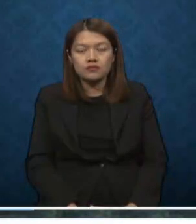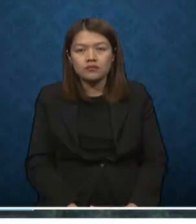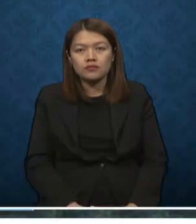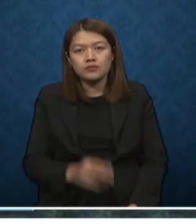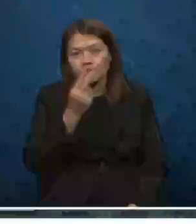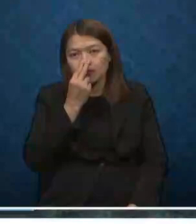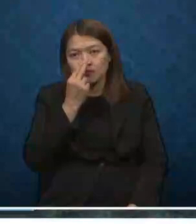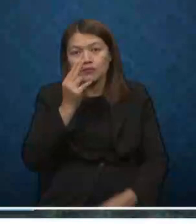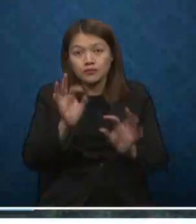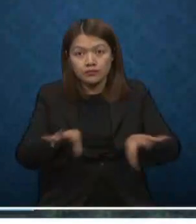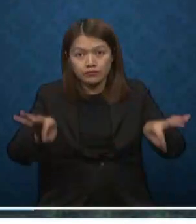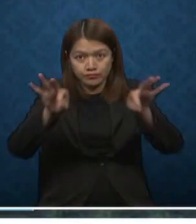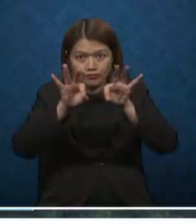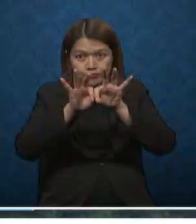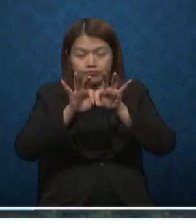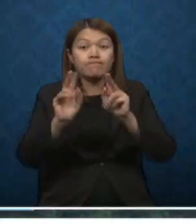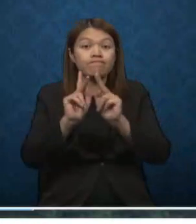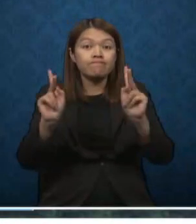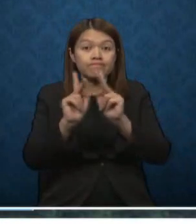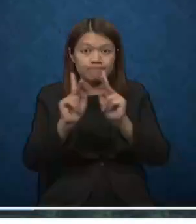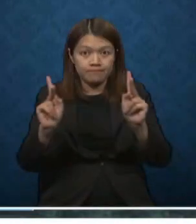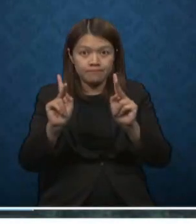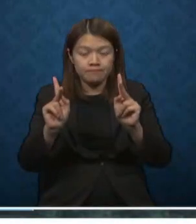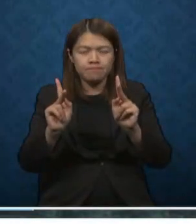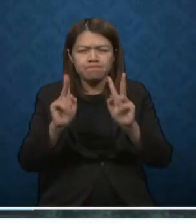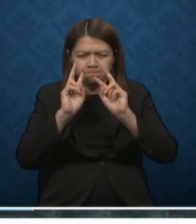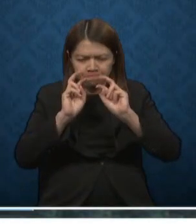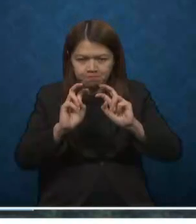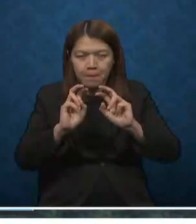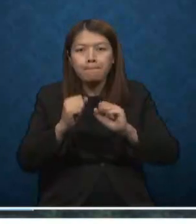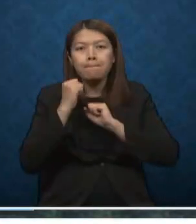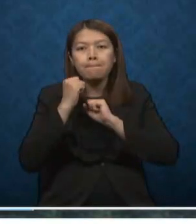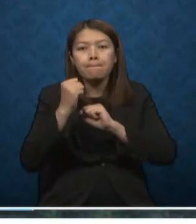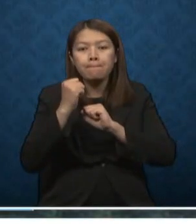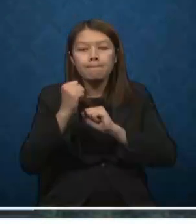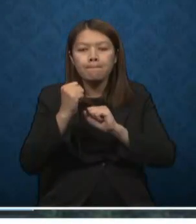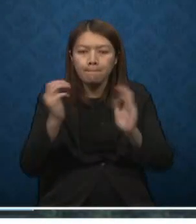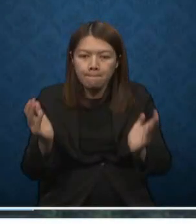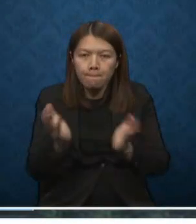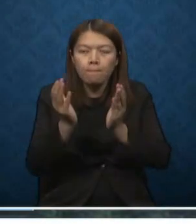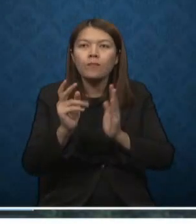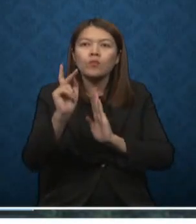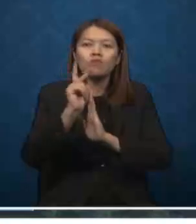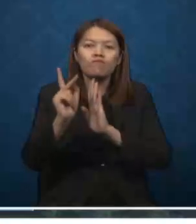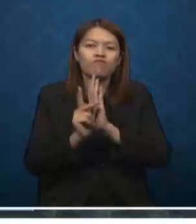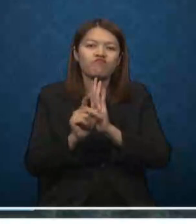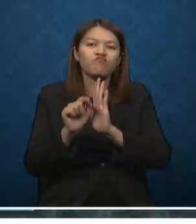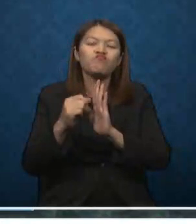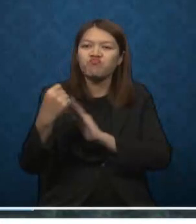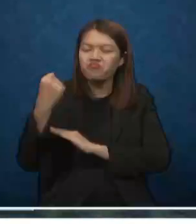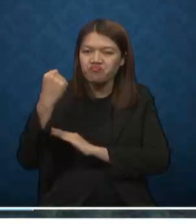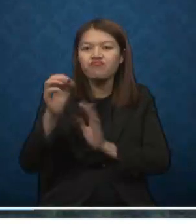ถึงความสำคัญดังกล่าวคณะกรรมการก็พยายามที่จะผลักดันนะครับว่าเรื่องกฎหมายเป็นเรื่องสำคัญน